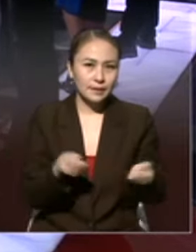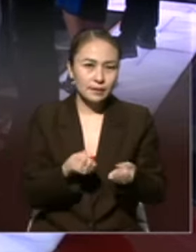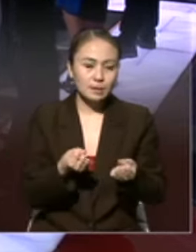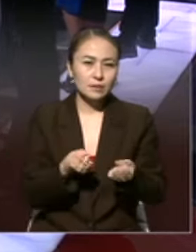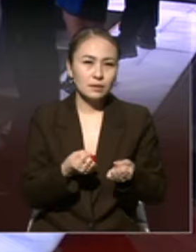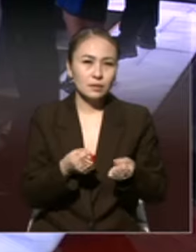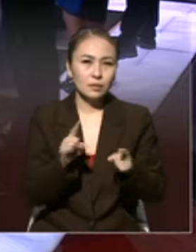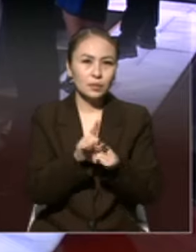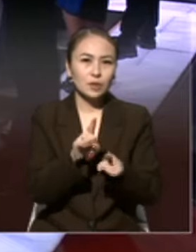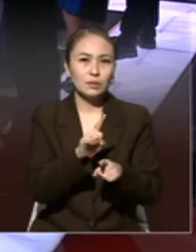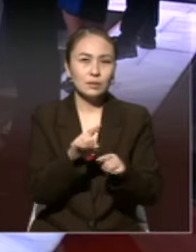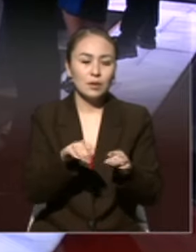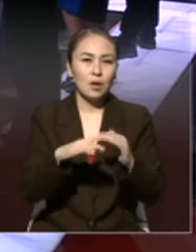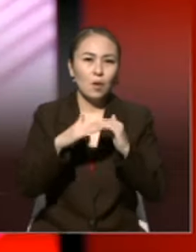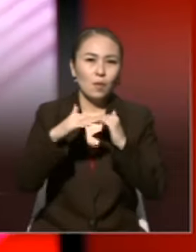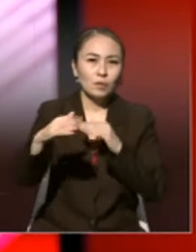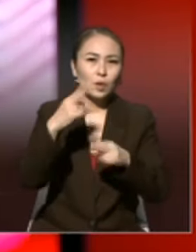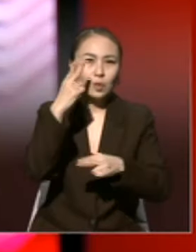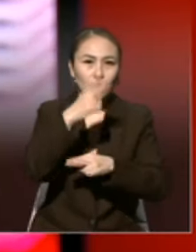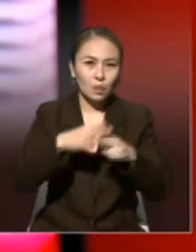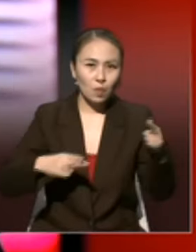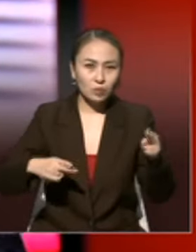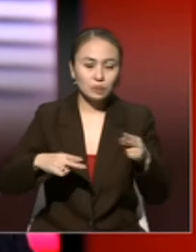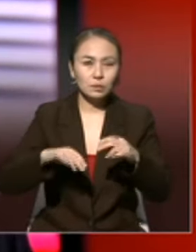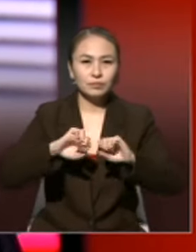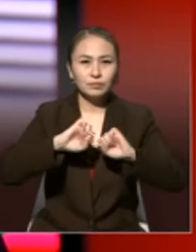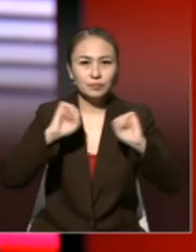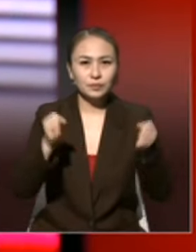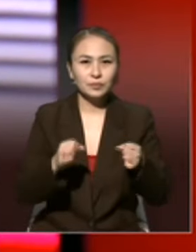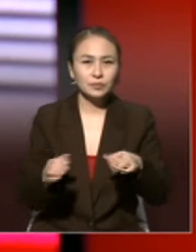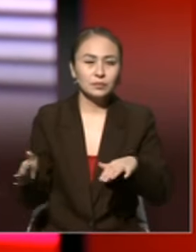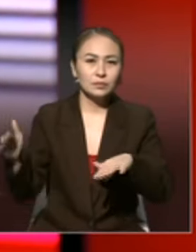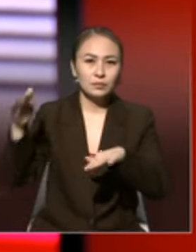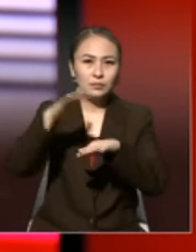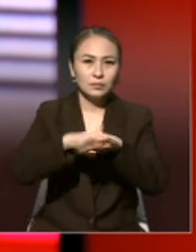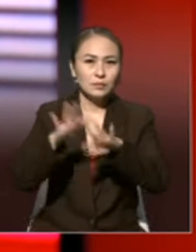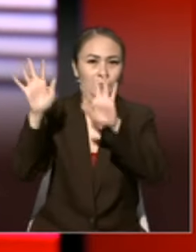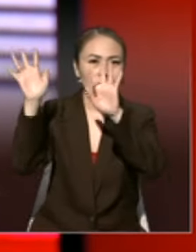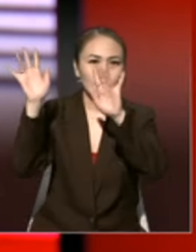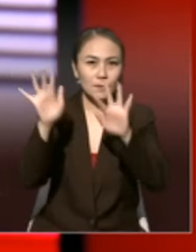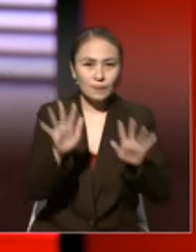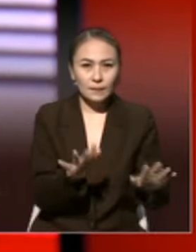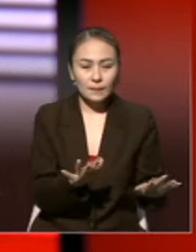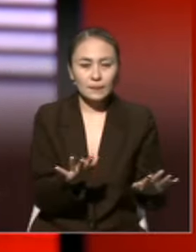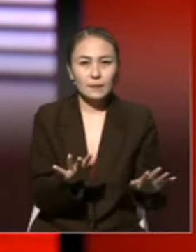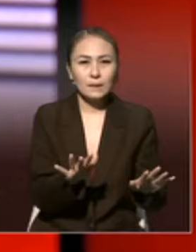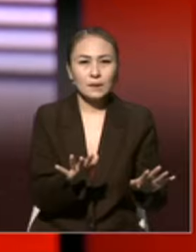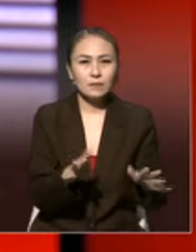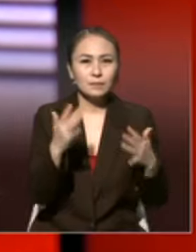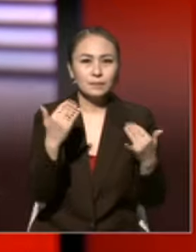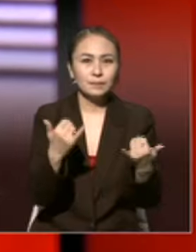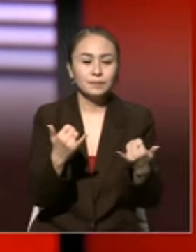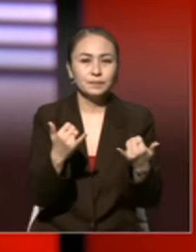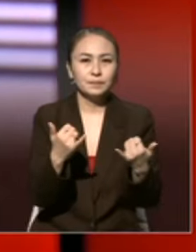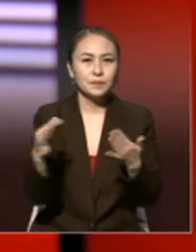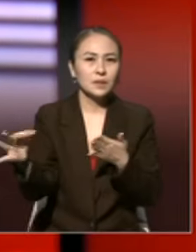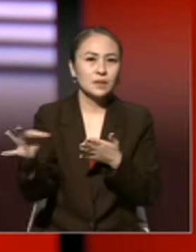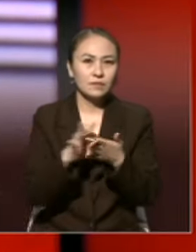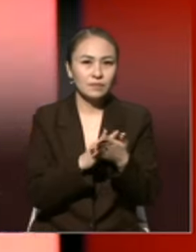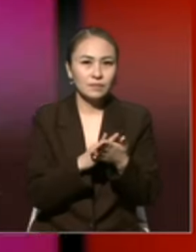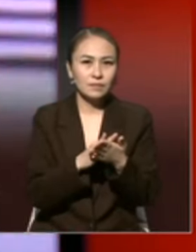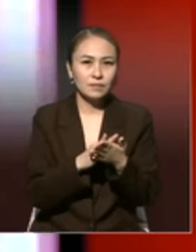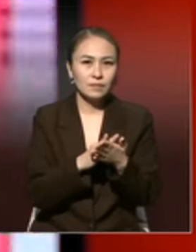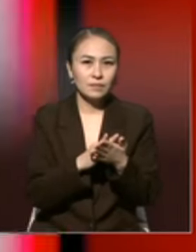енді жаңағындай тоңды қатырды. Одан кейін аяз түскеннен кейін үстіне оның қар жауды. Одан кейін міне күрт